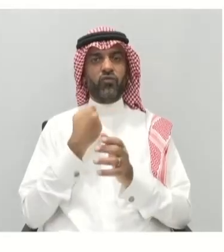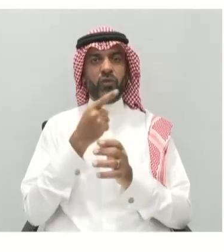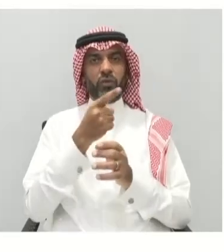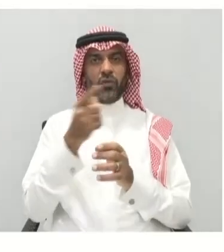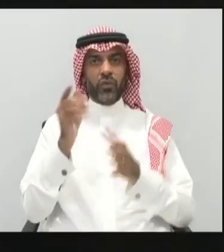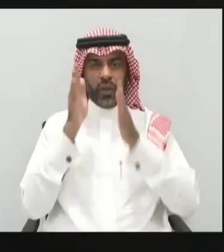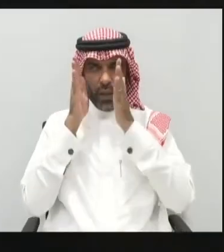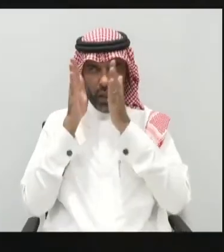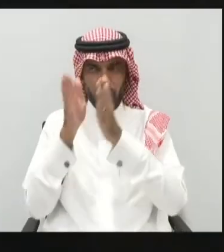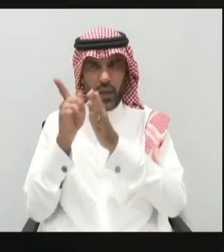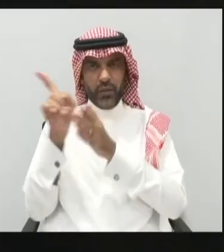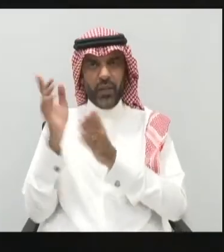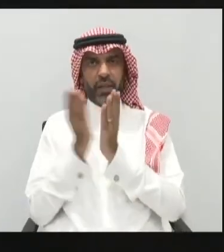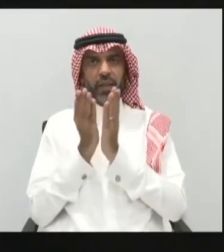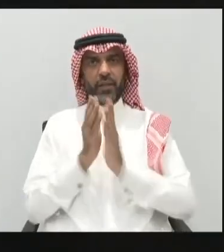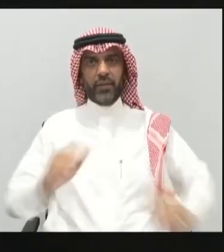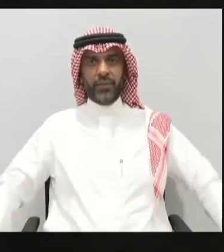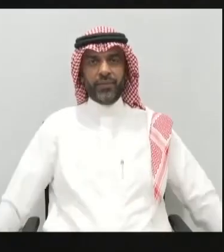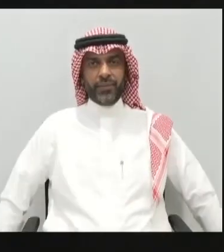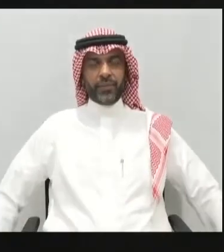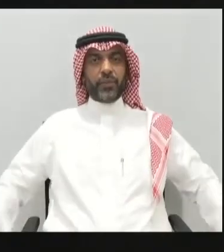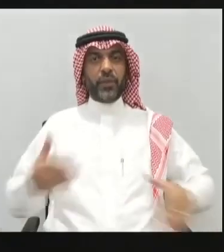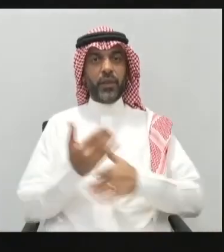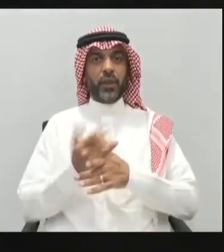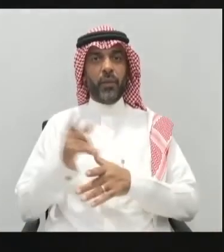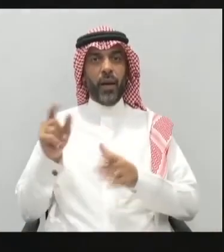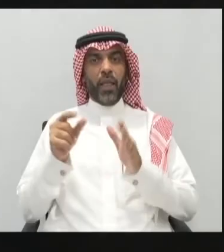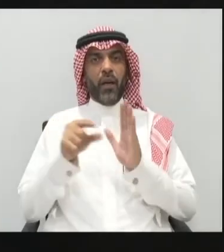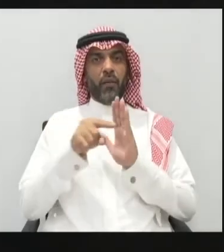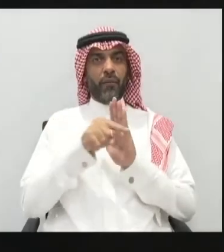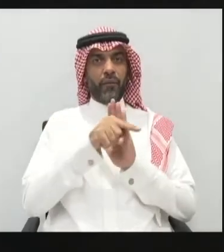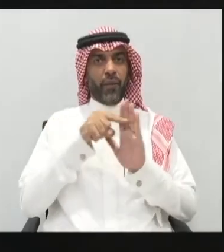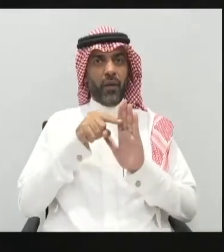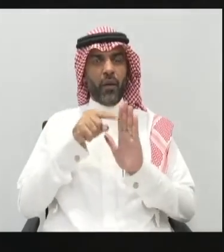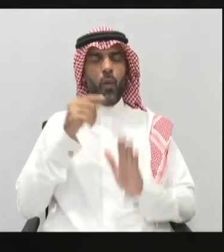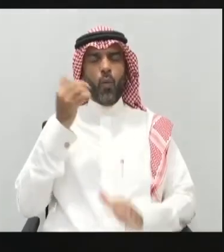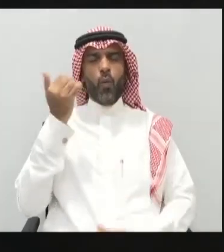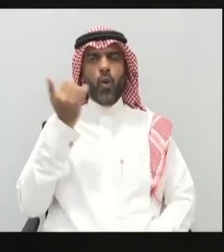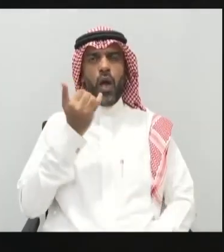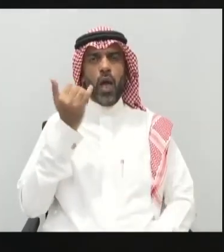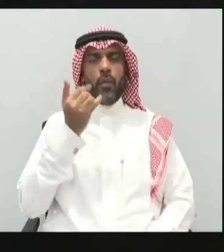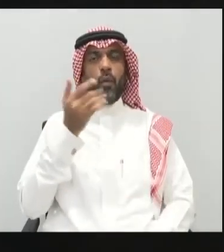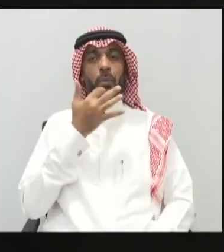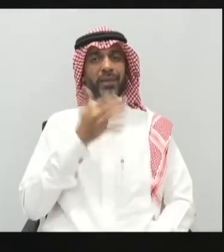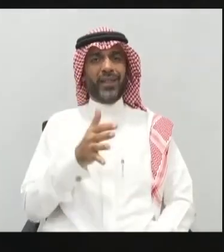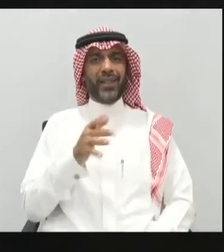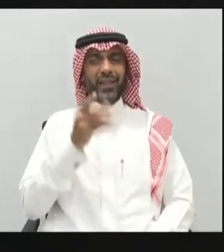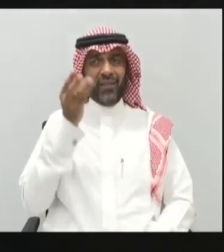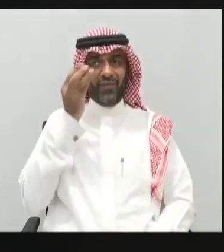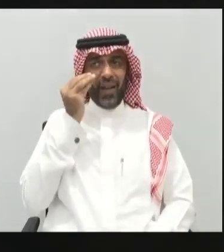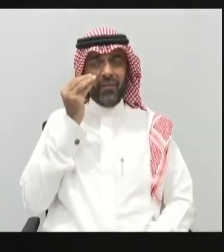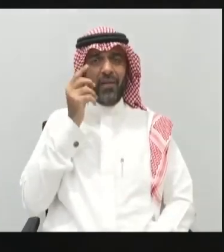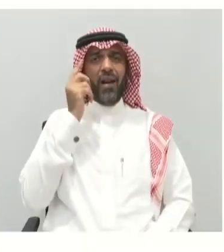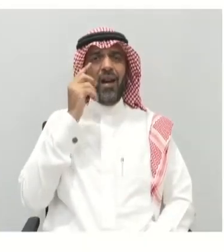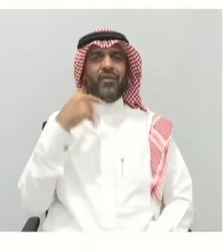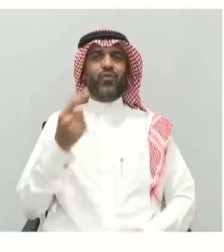التركيز لانها فقره مهمه جدا جدا وهي سهله ومن يفهم هذه الفقره يفهم